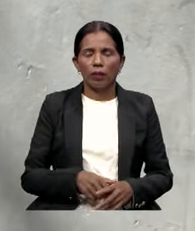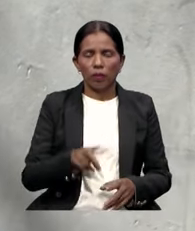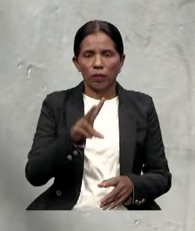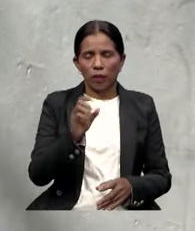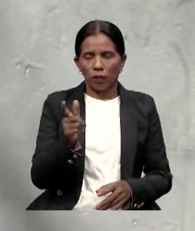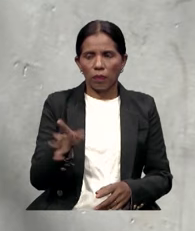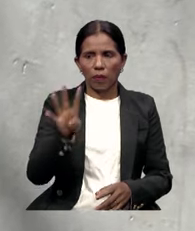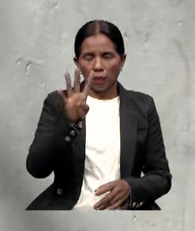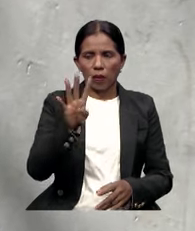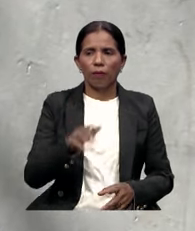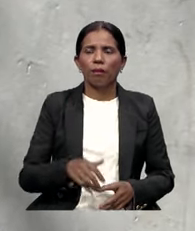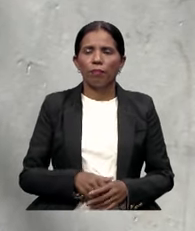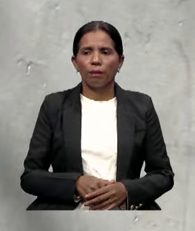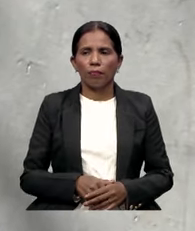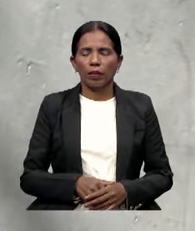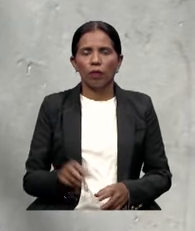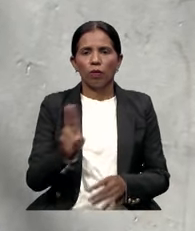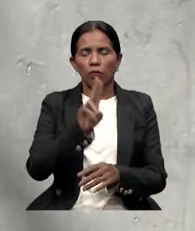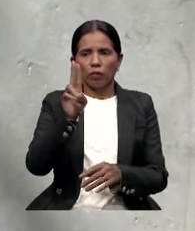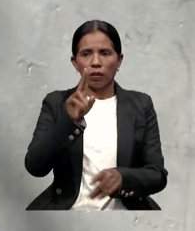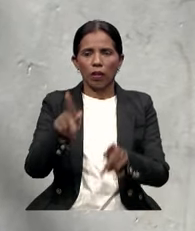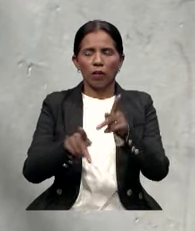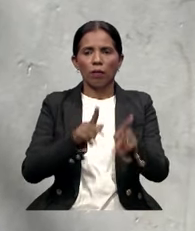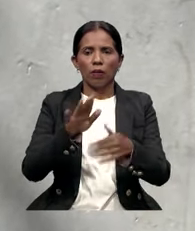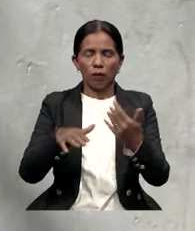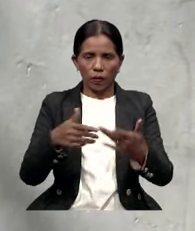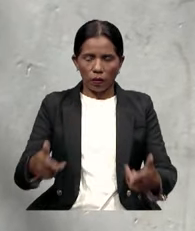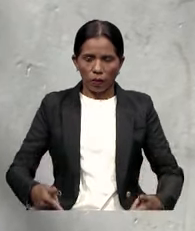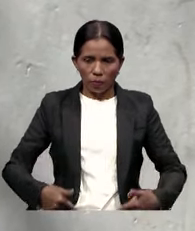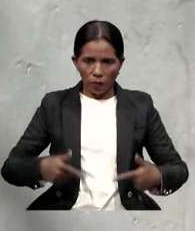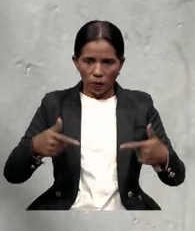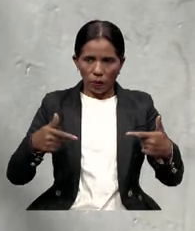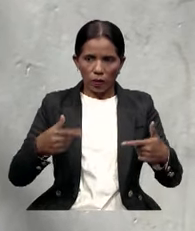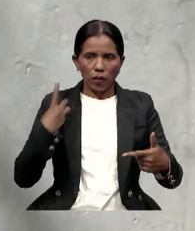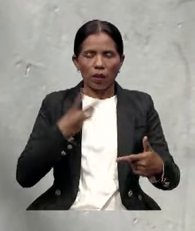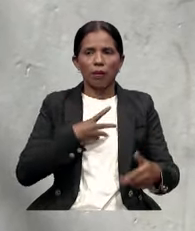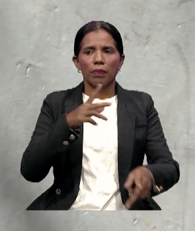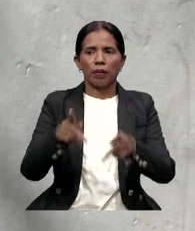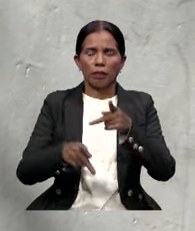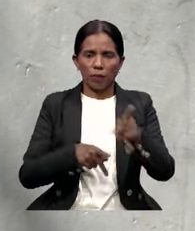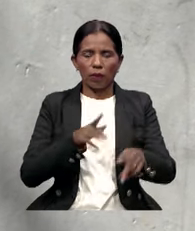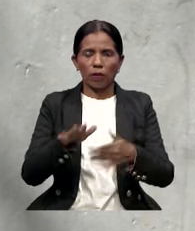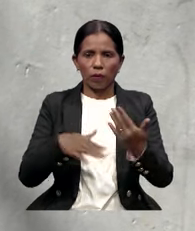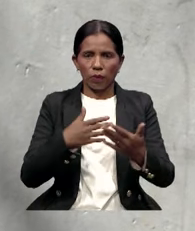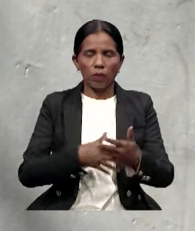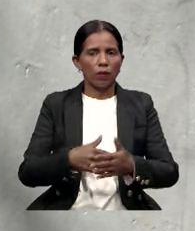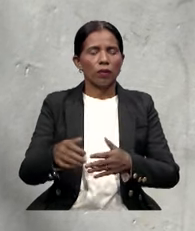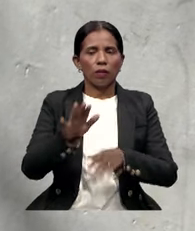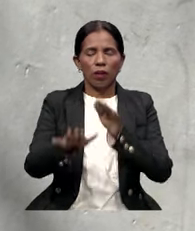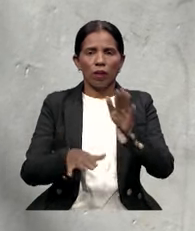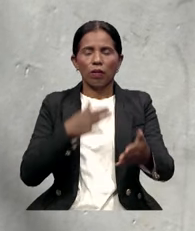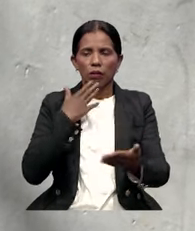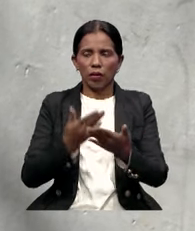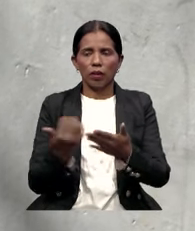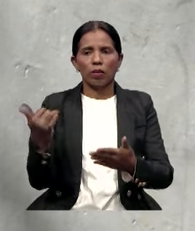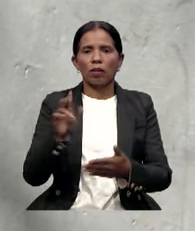2024, executa ba povo ni moris na rangkata ami povo espera ke buat totu lau diak sira jere